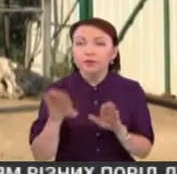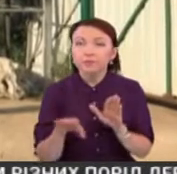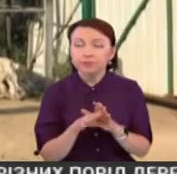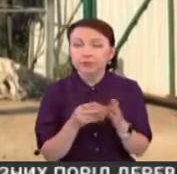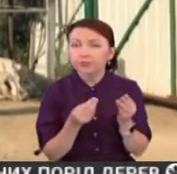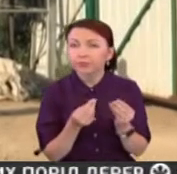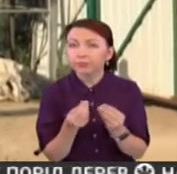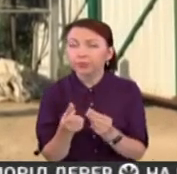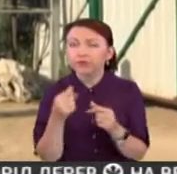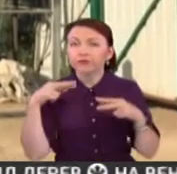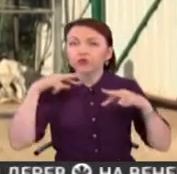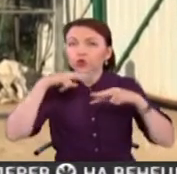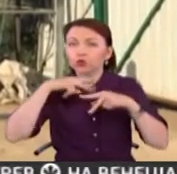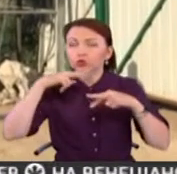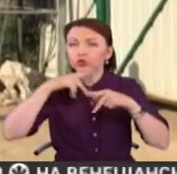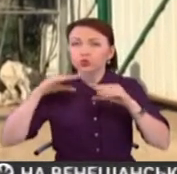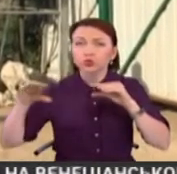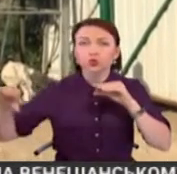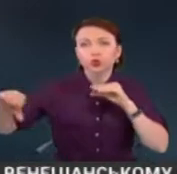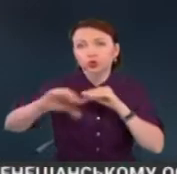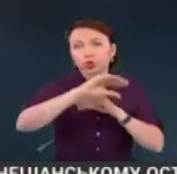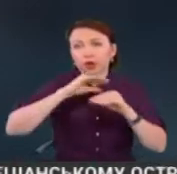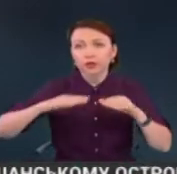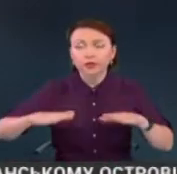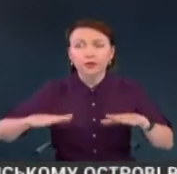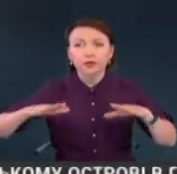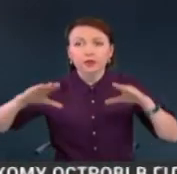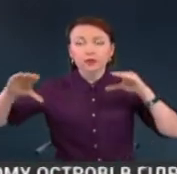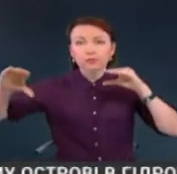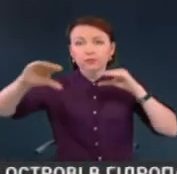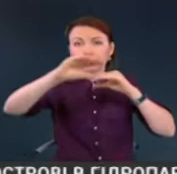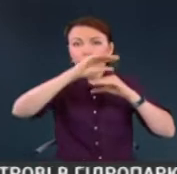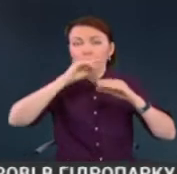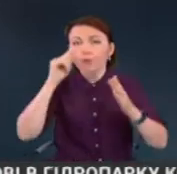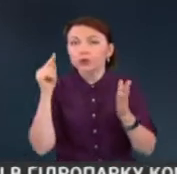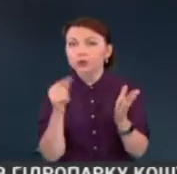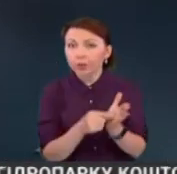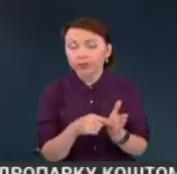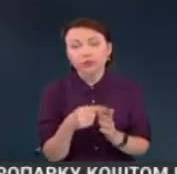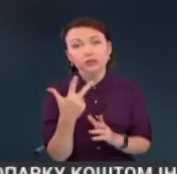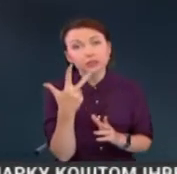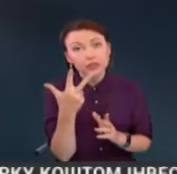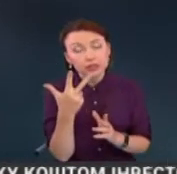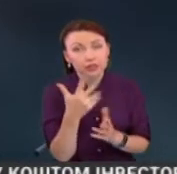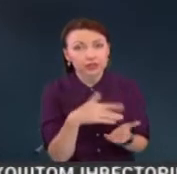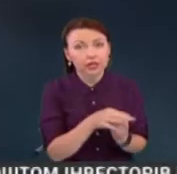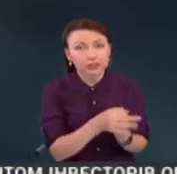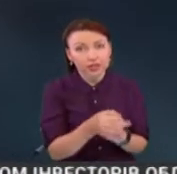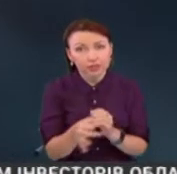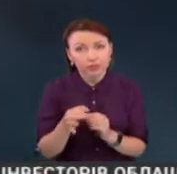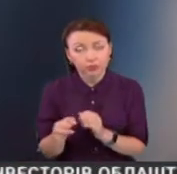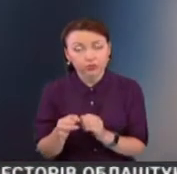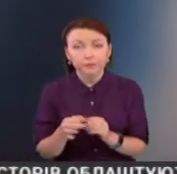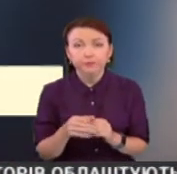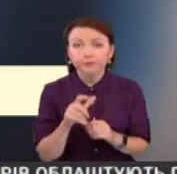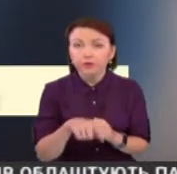токсичного шару, що здіймався з шинозвалювища, потрапили, що щонайменше 3 населені пункти.